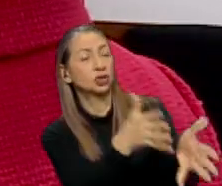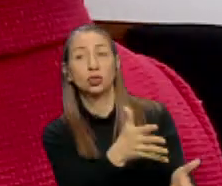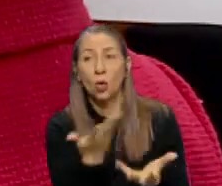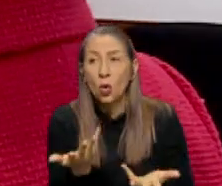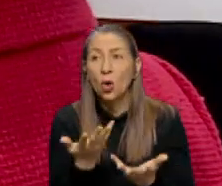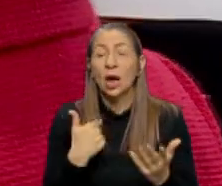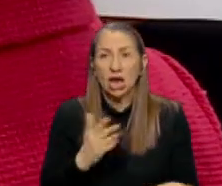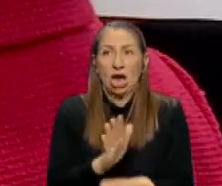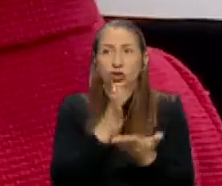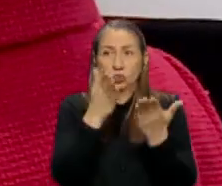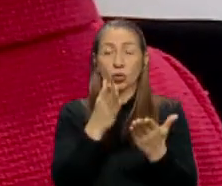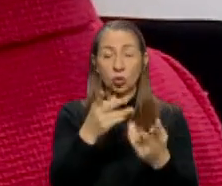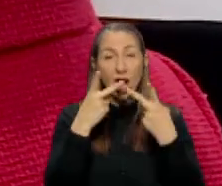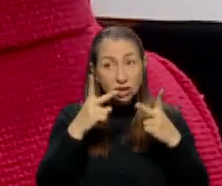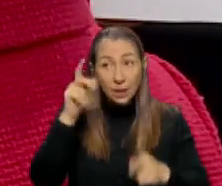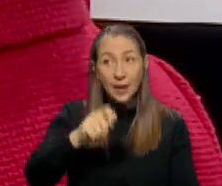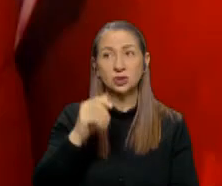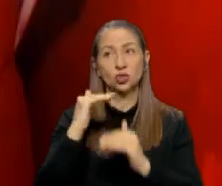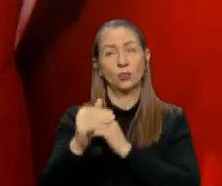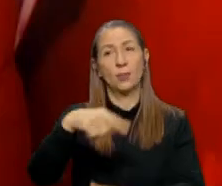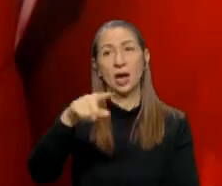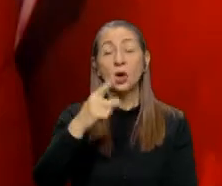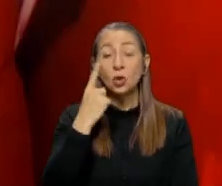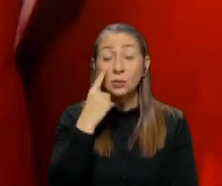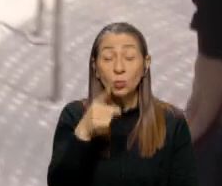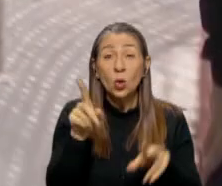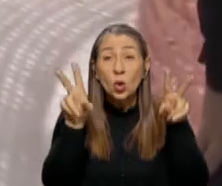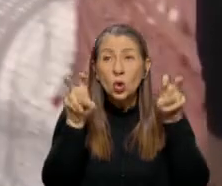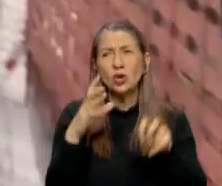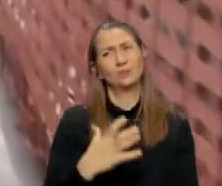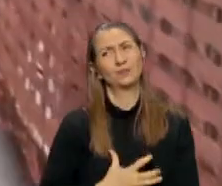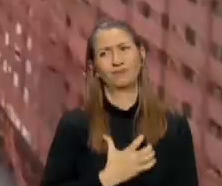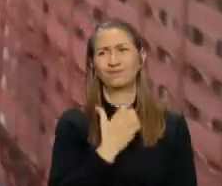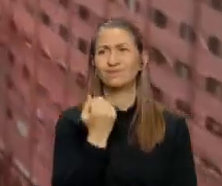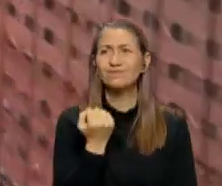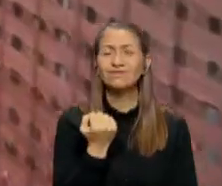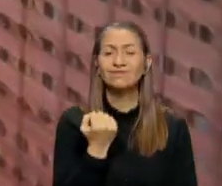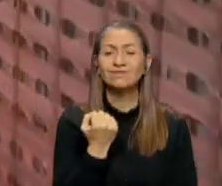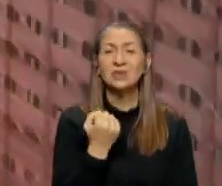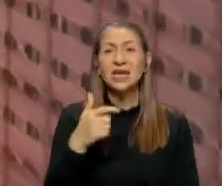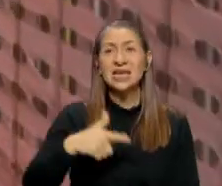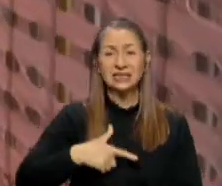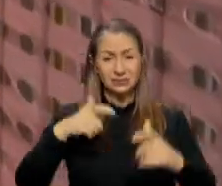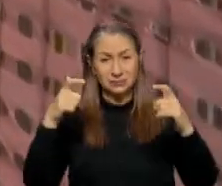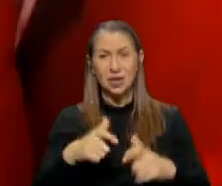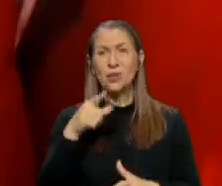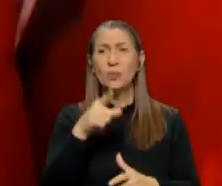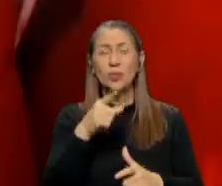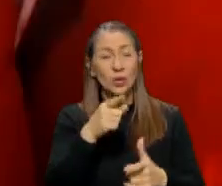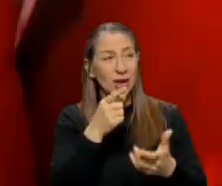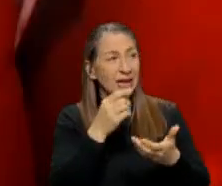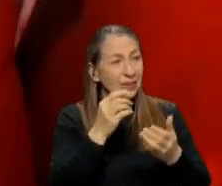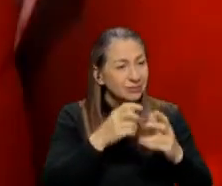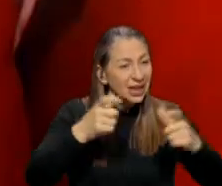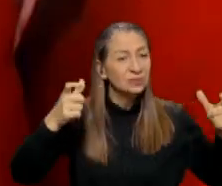karşı Olduğumuz bu bunları açıklasınlar topluma hükümetimiz bu konuda malesef İzmir'i bu yatırımlara